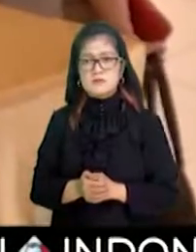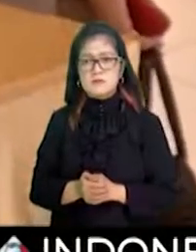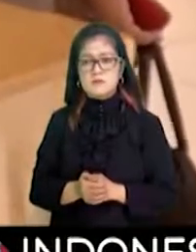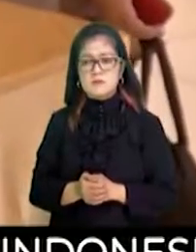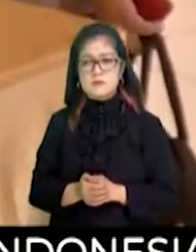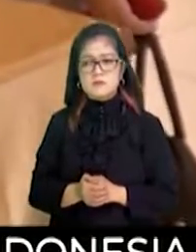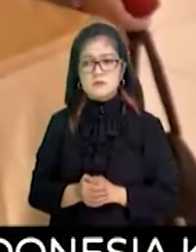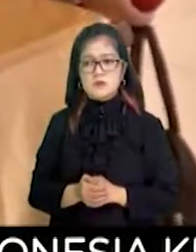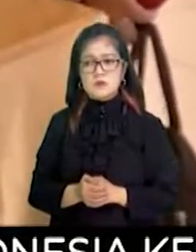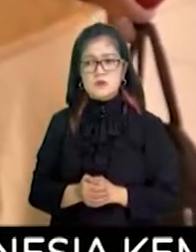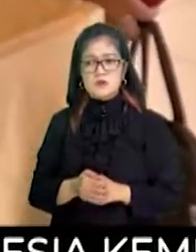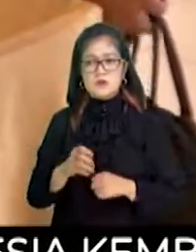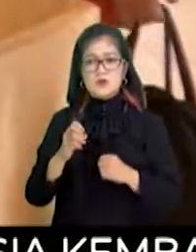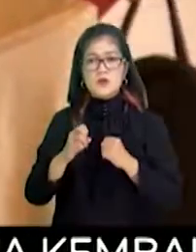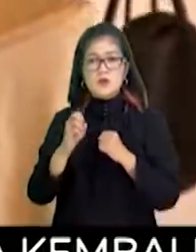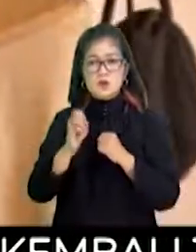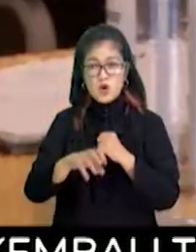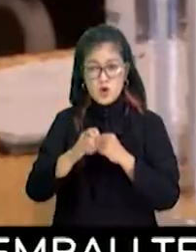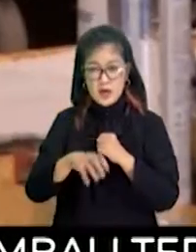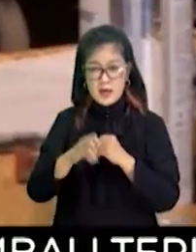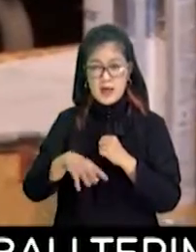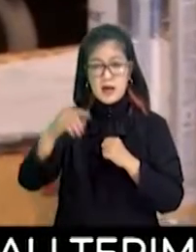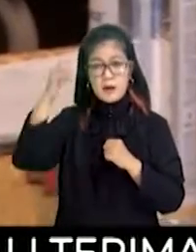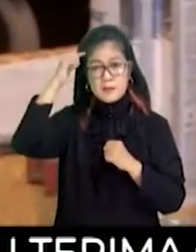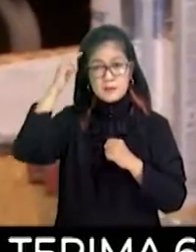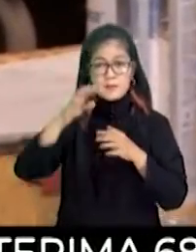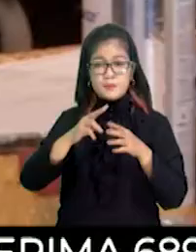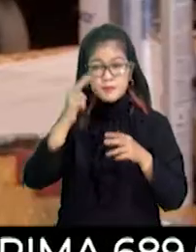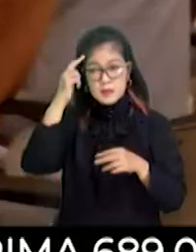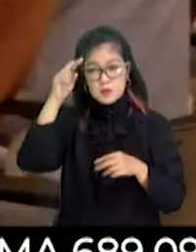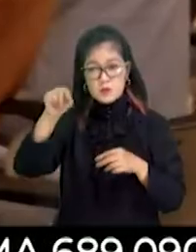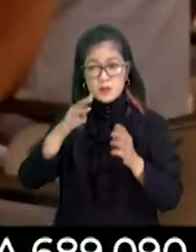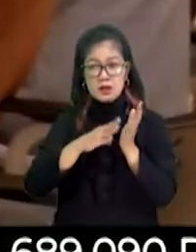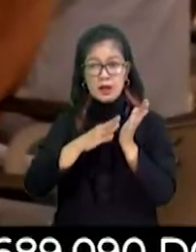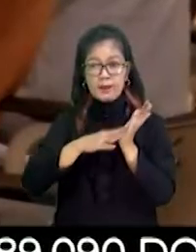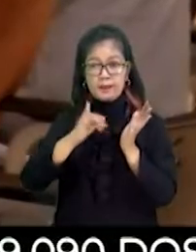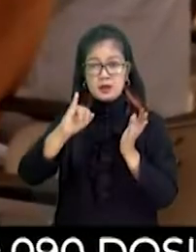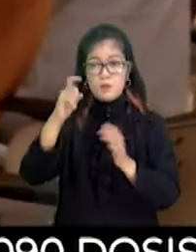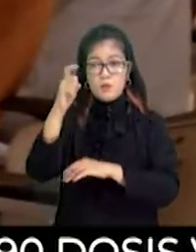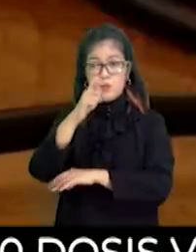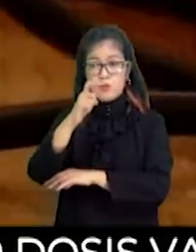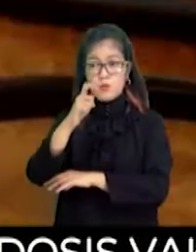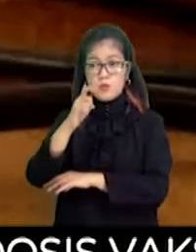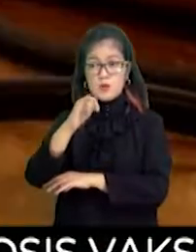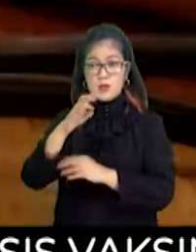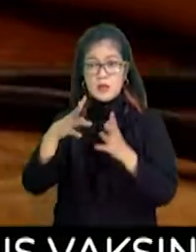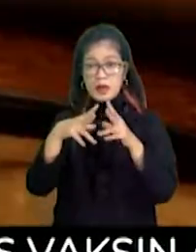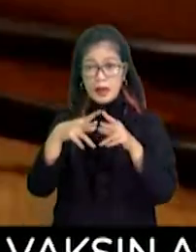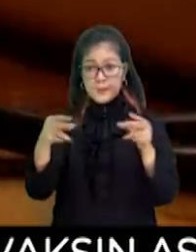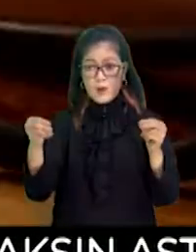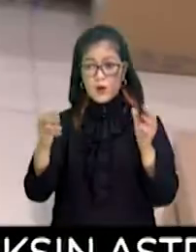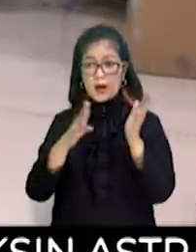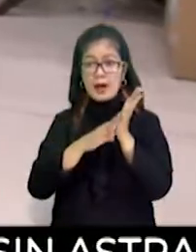donor darah kembali digelar MNC peduli bekerja sama dengan PMI Kota Depok digelar di MNC center Kebon Sirih Jakarta Pusat